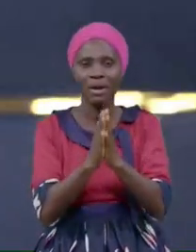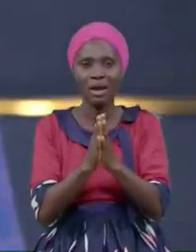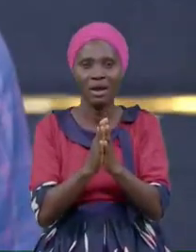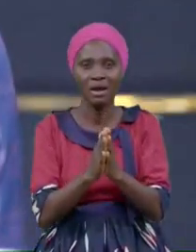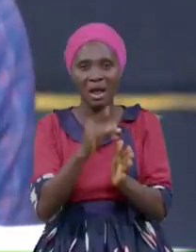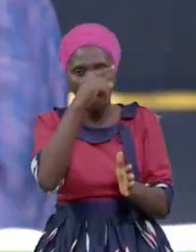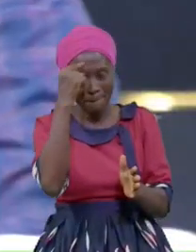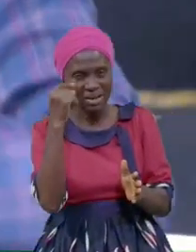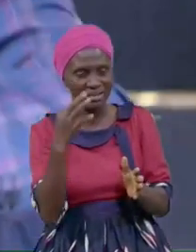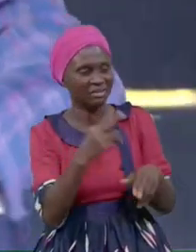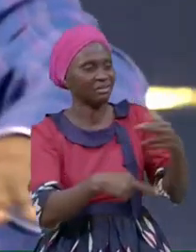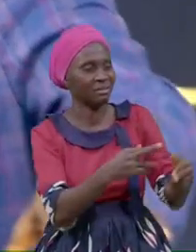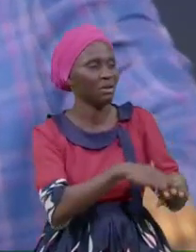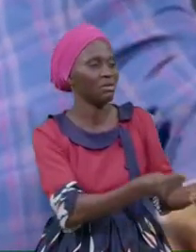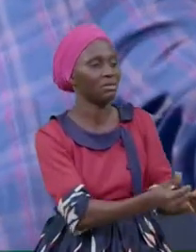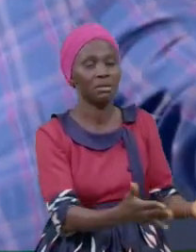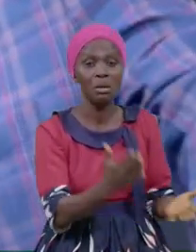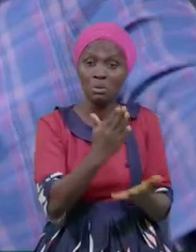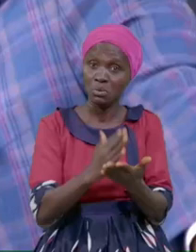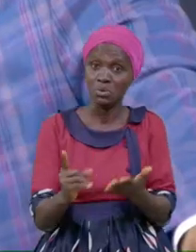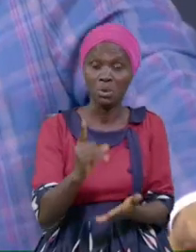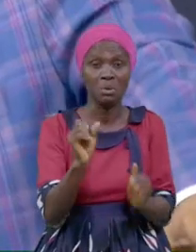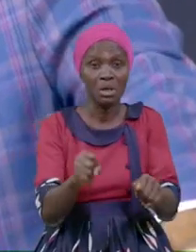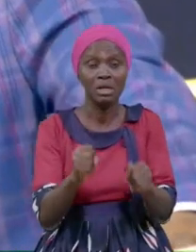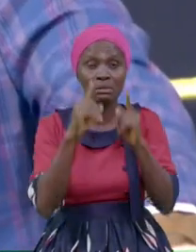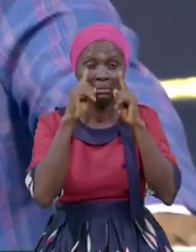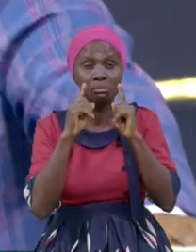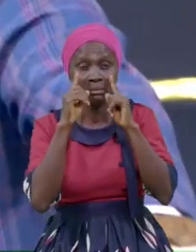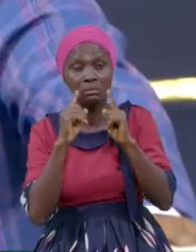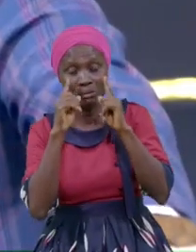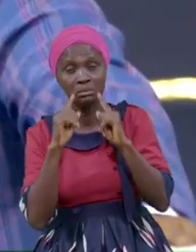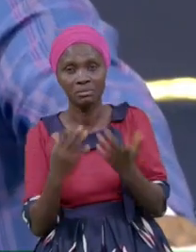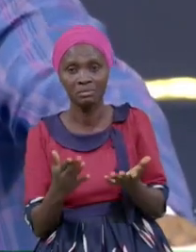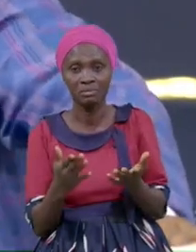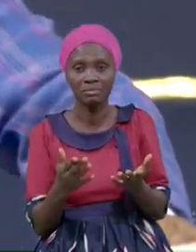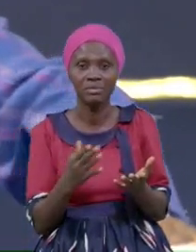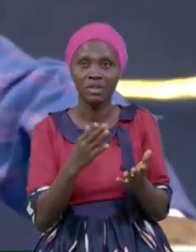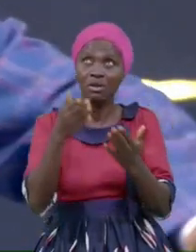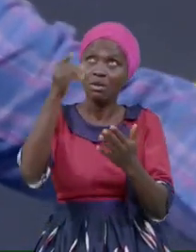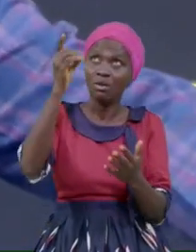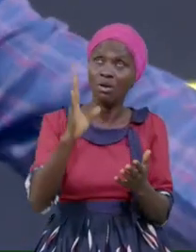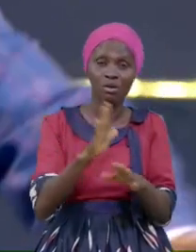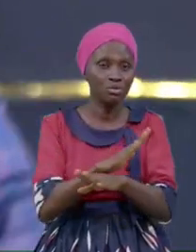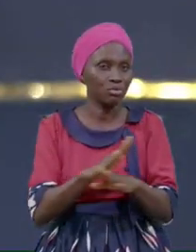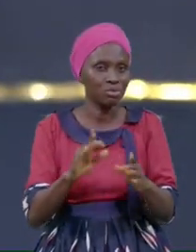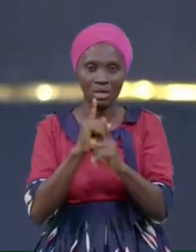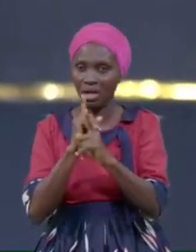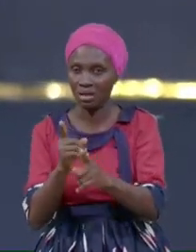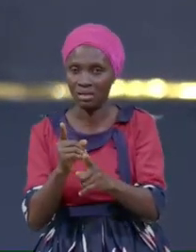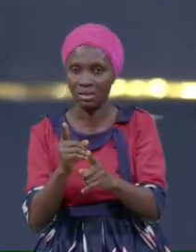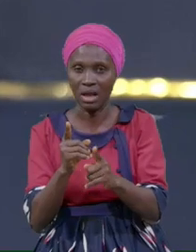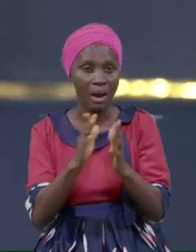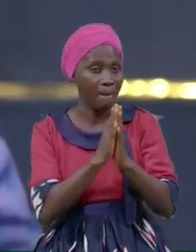de roulades par terre. Quelqu'un peut verser des larmes. Crier, pleurer, pleurer, pleurer. Dieu ne répond pas à la prière. Parce